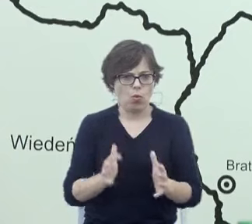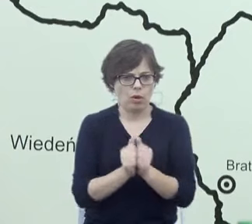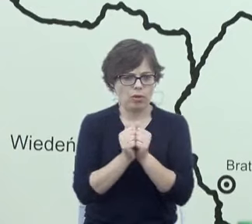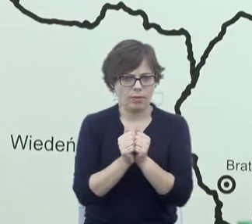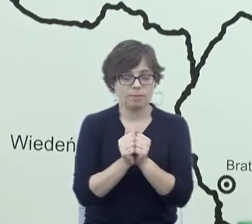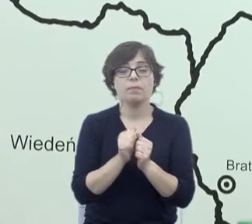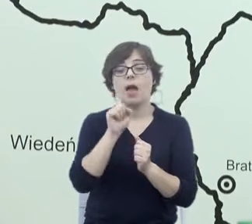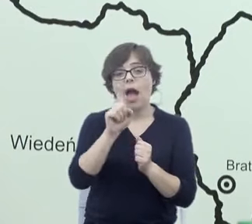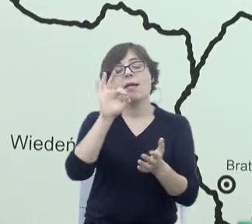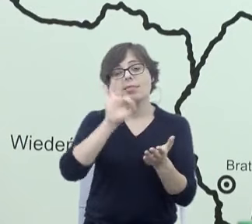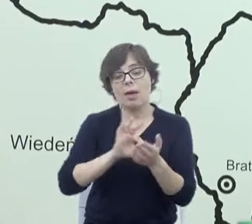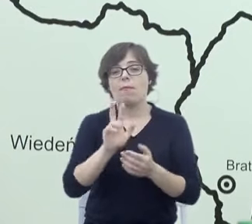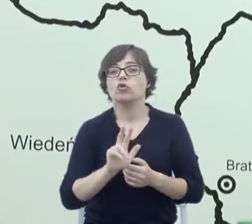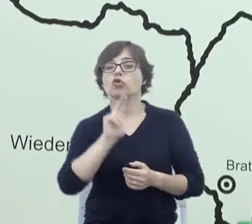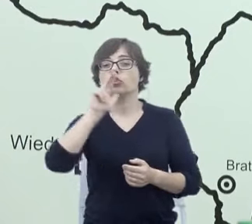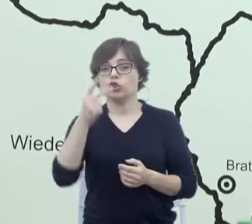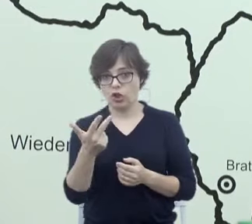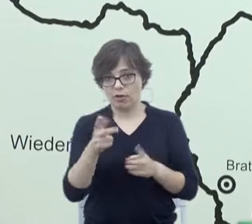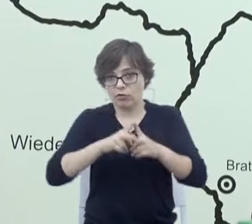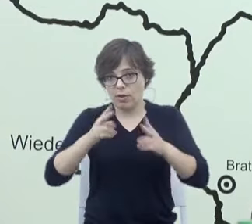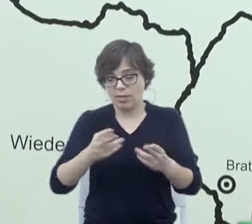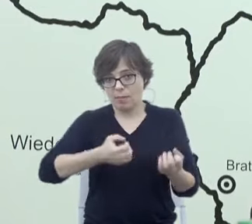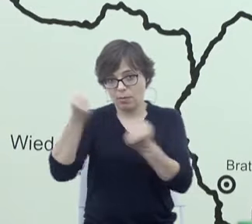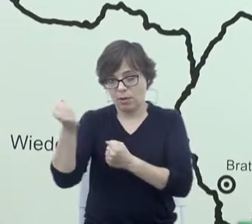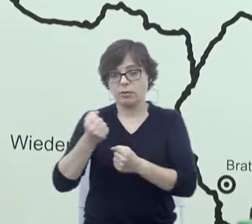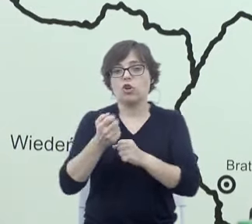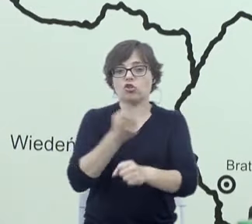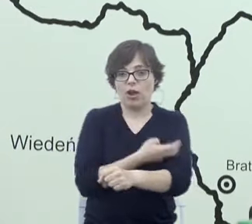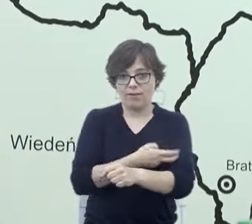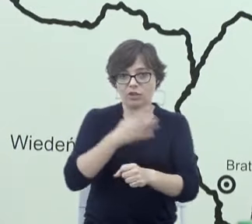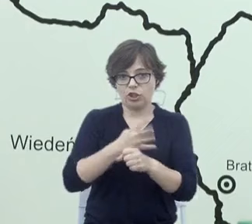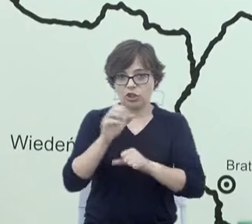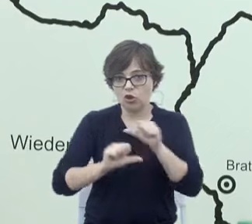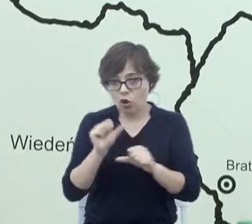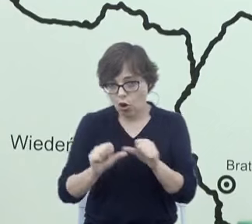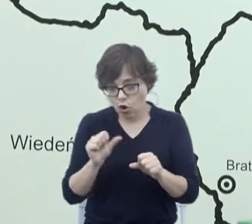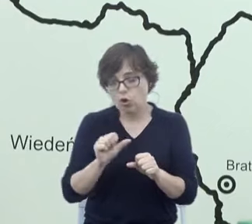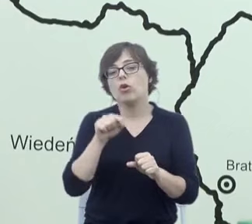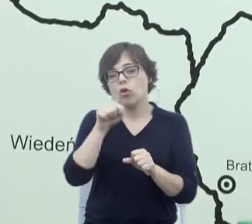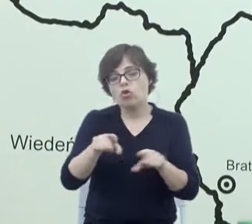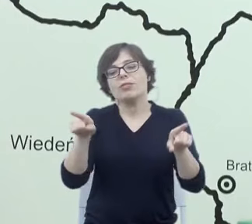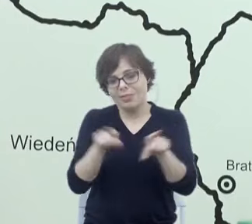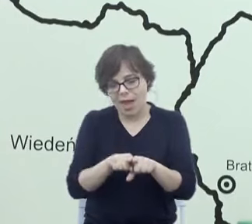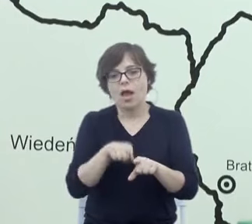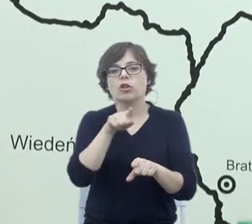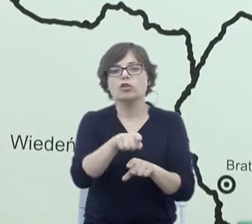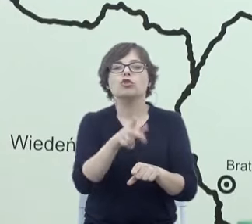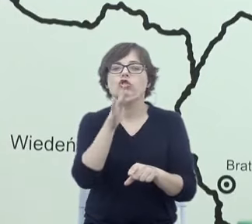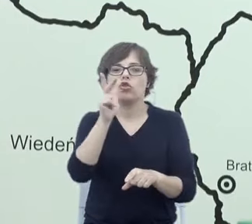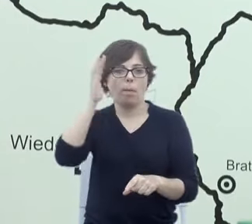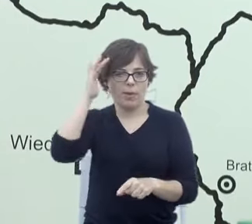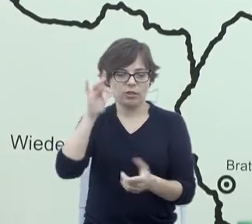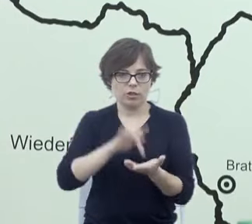Na pewno trzecia deportacja z czerwca 1940 roku dotknęła też jedwabieńskich Żydów, bo to była